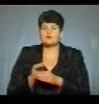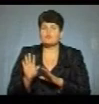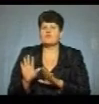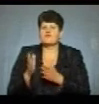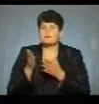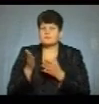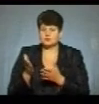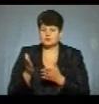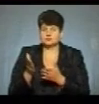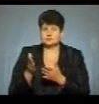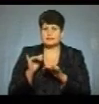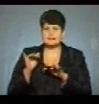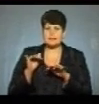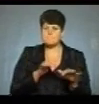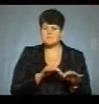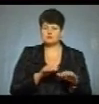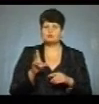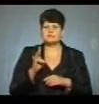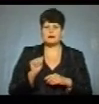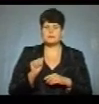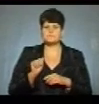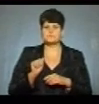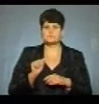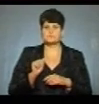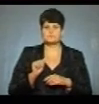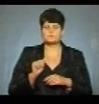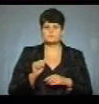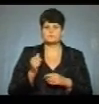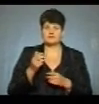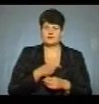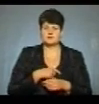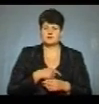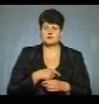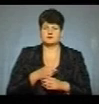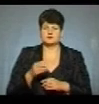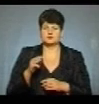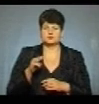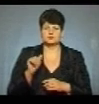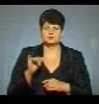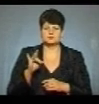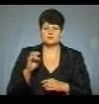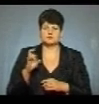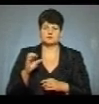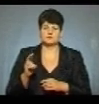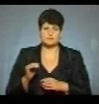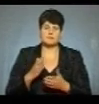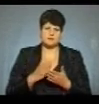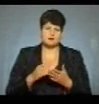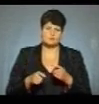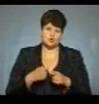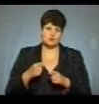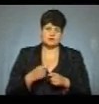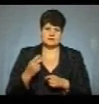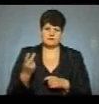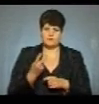випадку нападу на екс-депутата міської ради? Справді ми маємо злочинців в